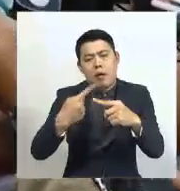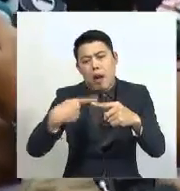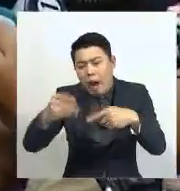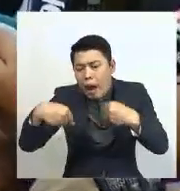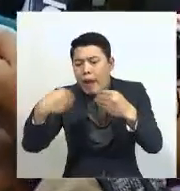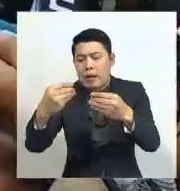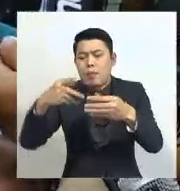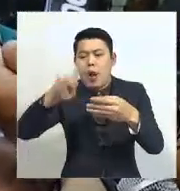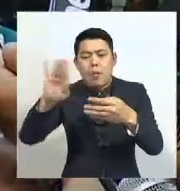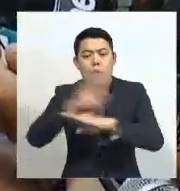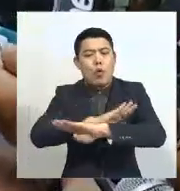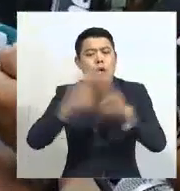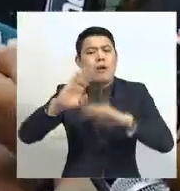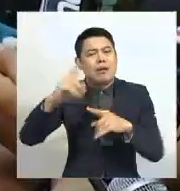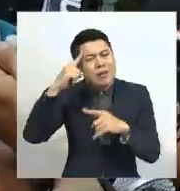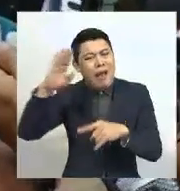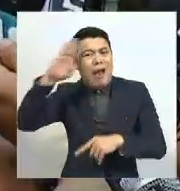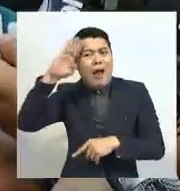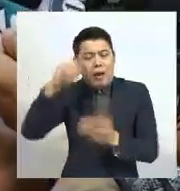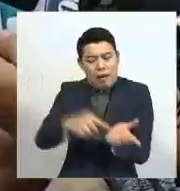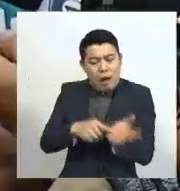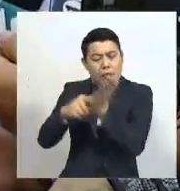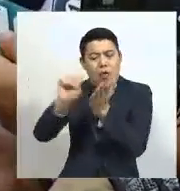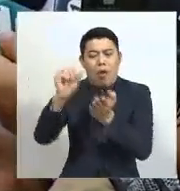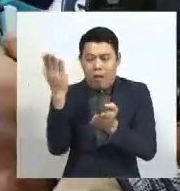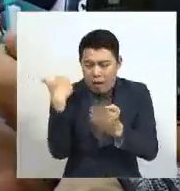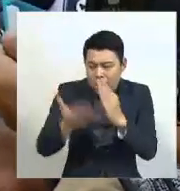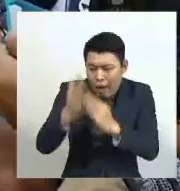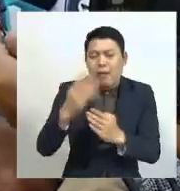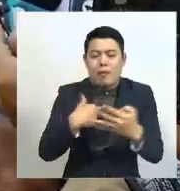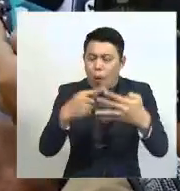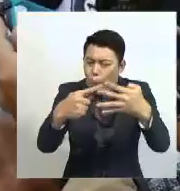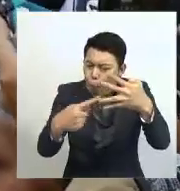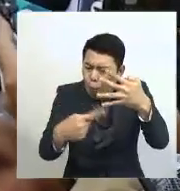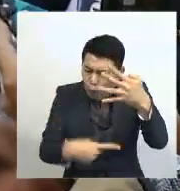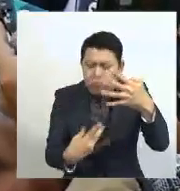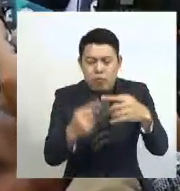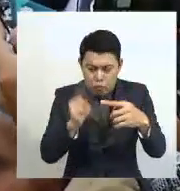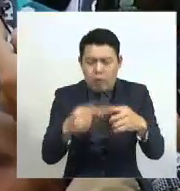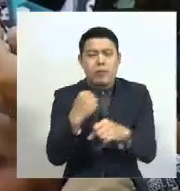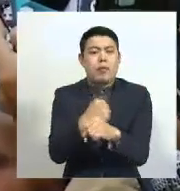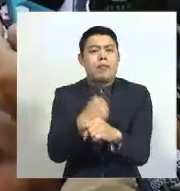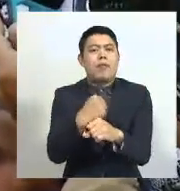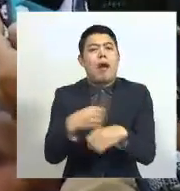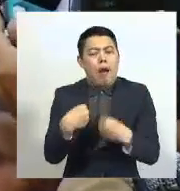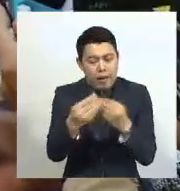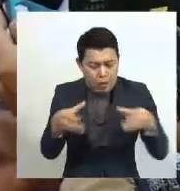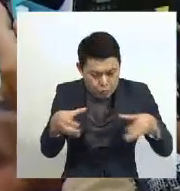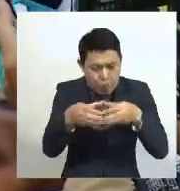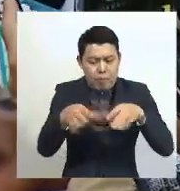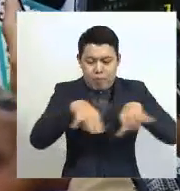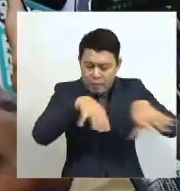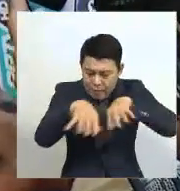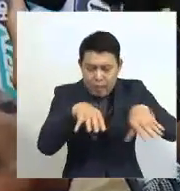การยกเลิกการเกณฑ์ทหารที่พวกเรานำเสนอสู่สภาผู้แทนราษฎรไปผ่านยังมีการที่จะต้องสร้างพรรคบริหารพรร